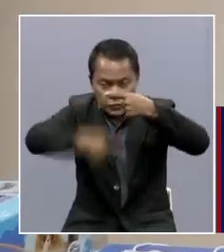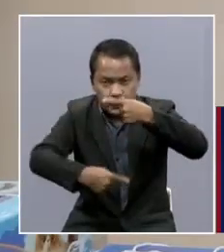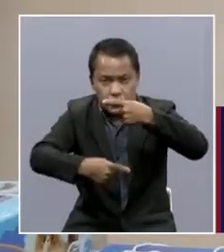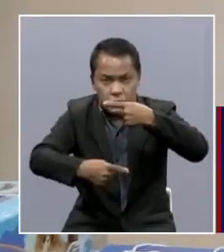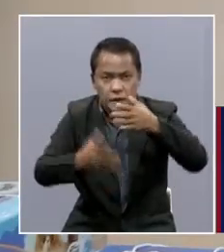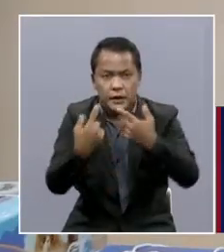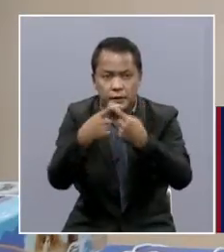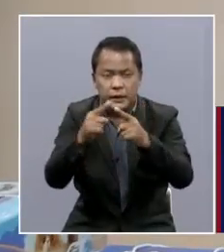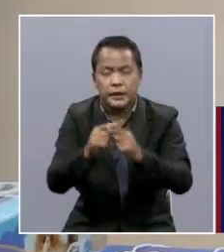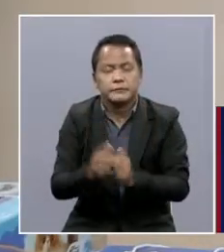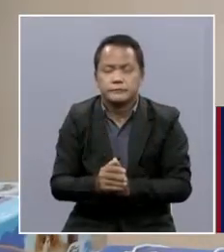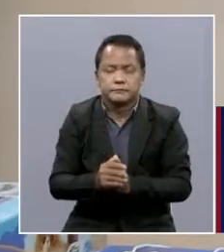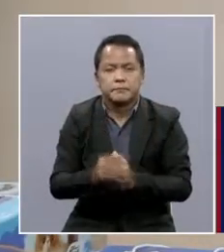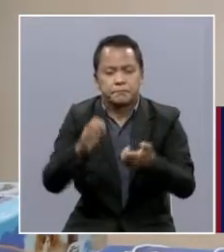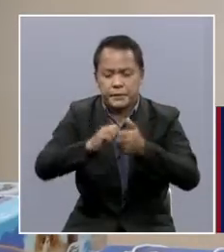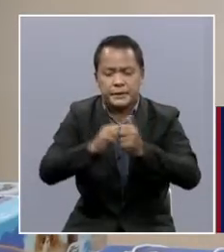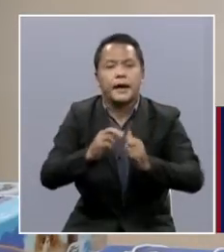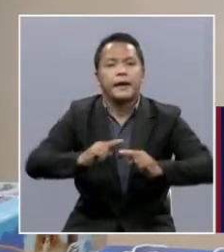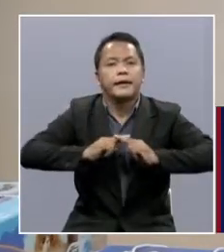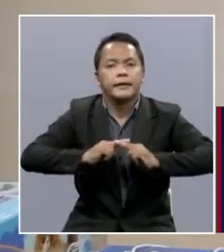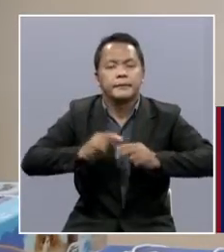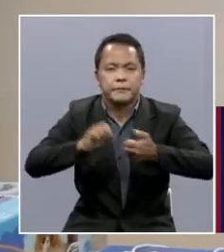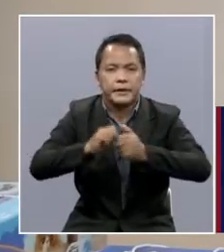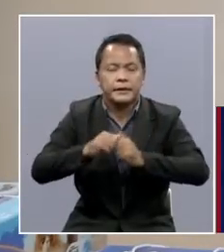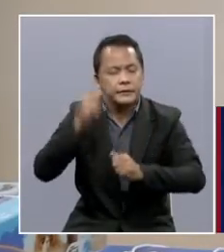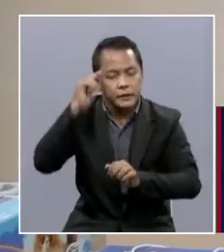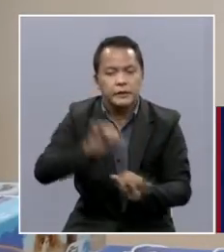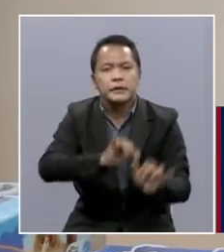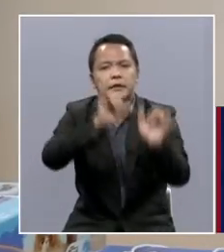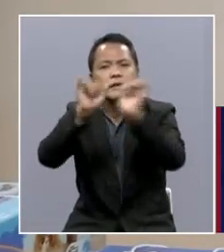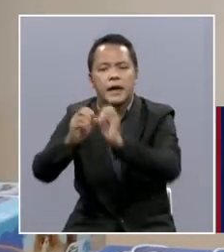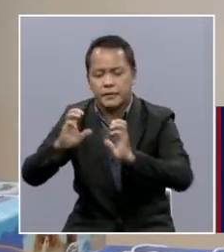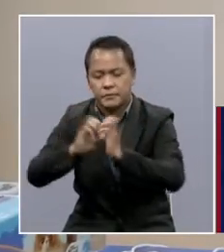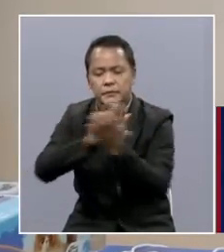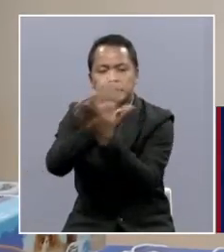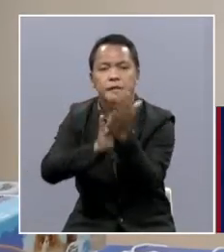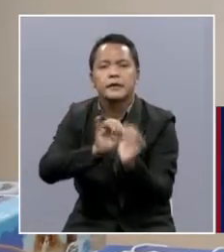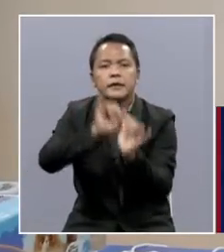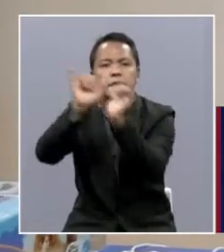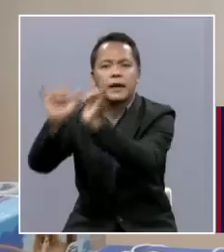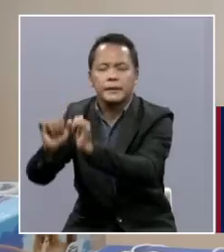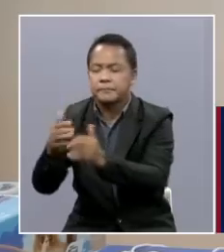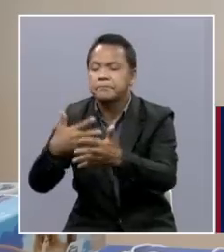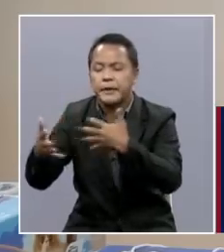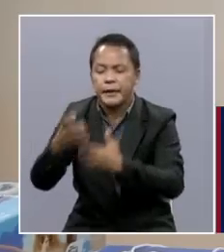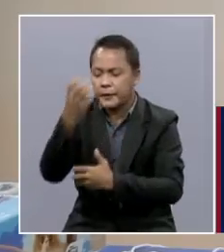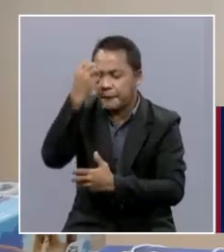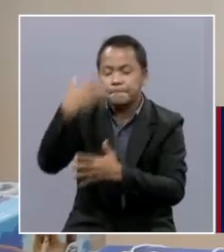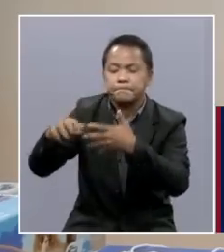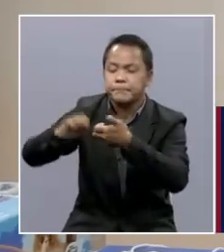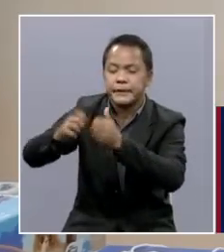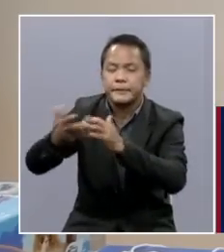แต่คุณเอกราชเองมีปัญหาส่วนตัวนะครับจำต้องไปอยู่พรรคภูมิใจไทยผู้กองก็เข้าใจดีไม่ได้โกรธเคืองอะไรกัน